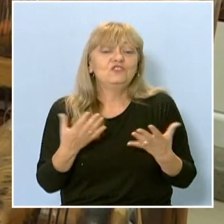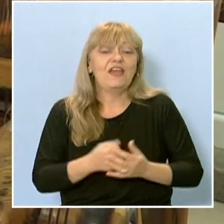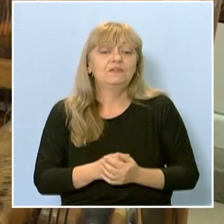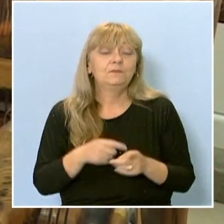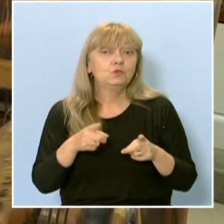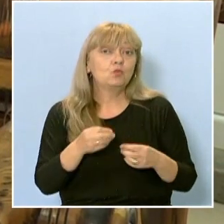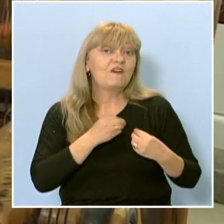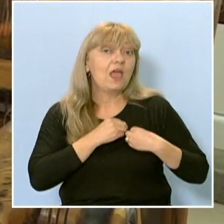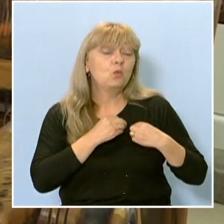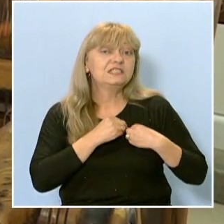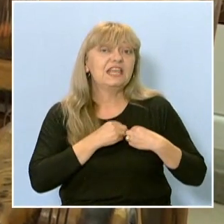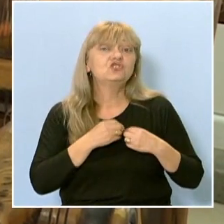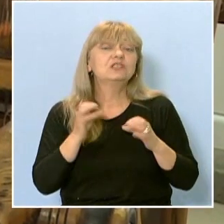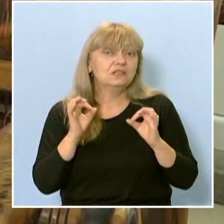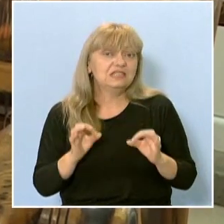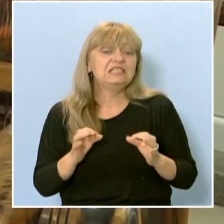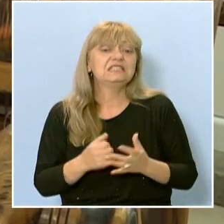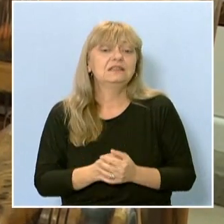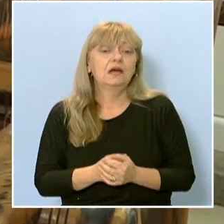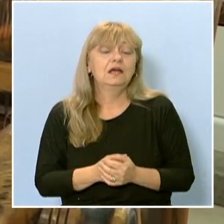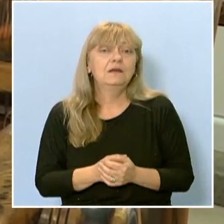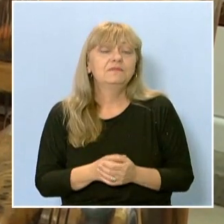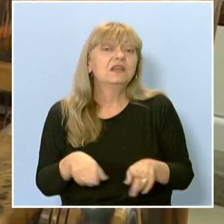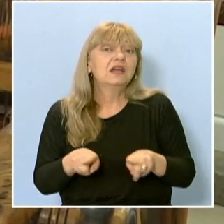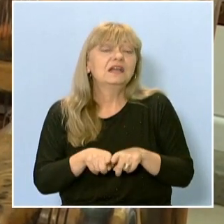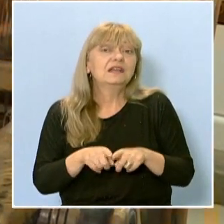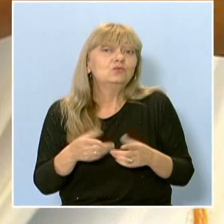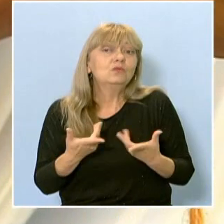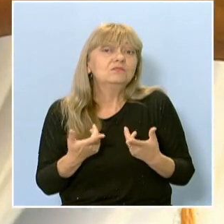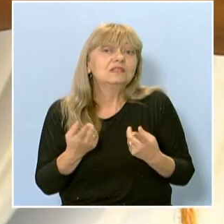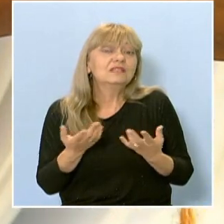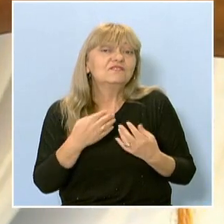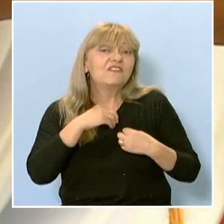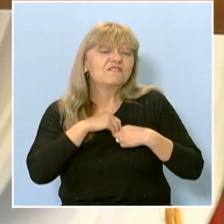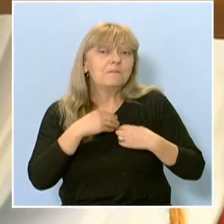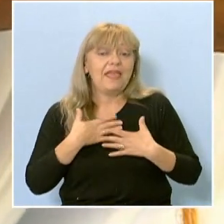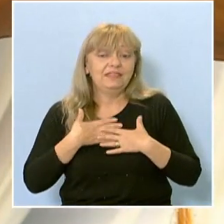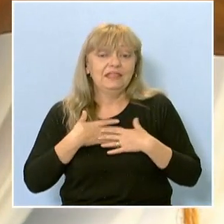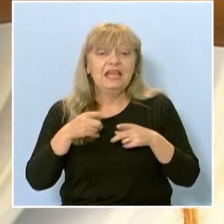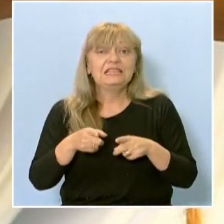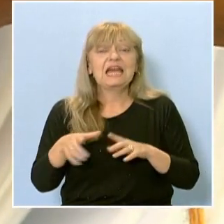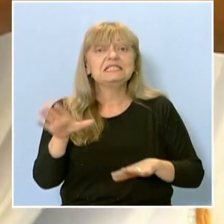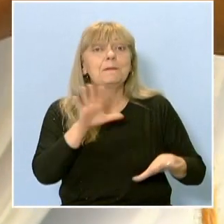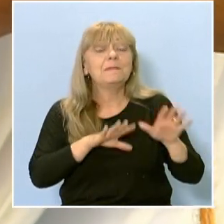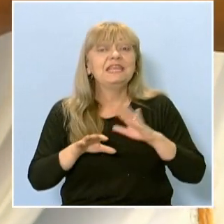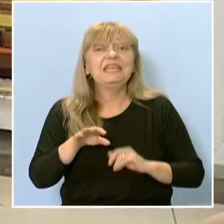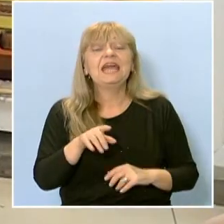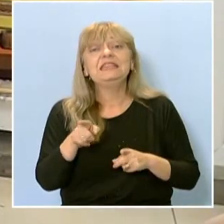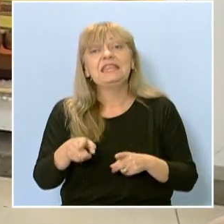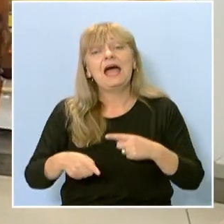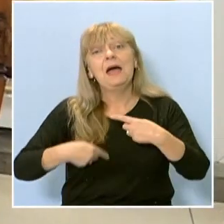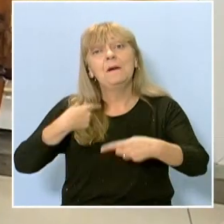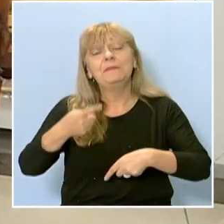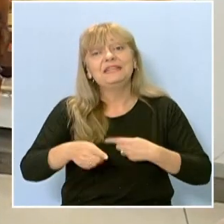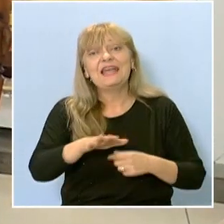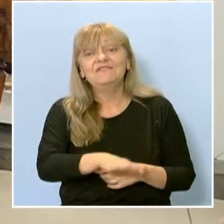е усещане наистина, все едно е закодирано в мен. Тази магия Дарина предава на децата и